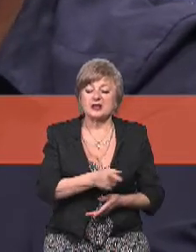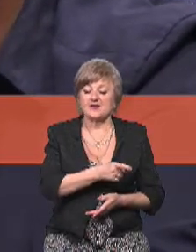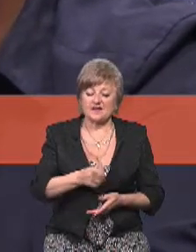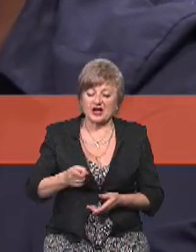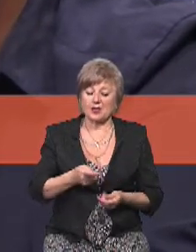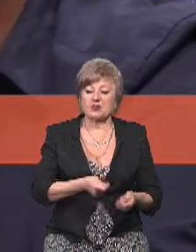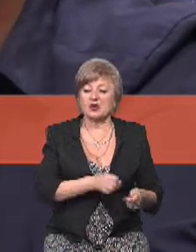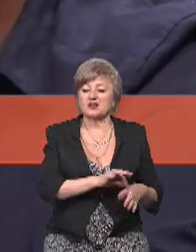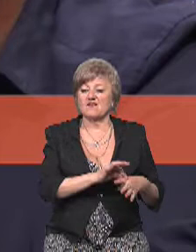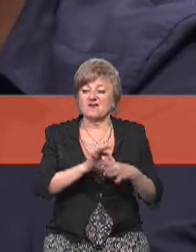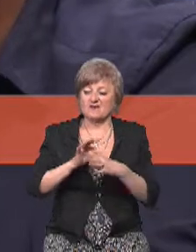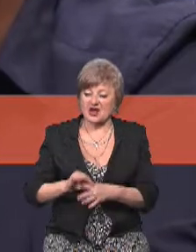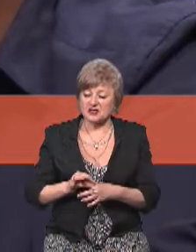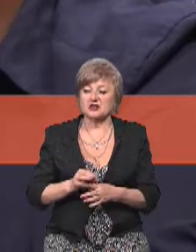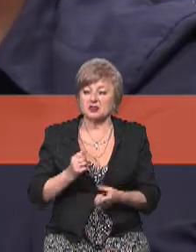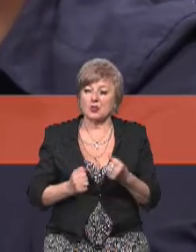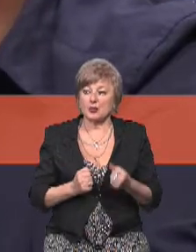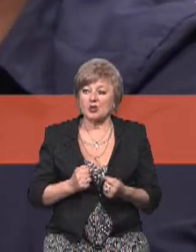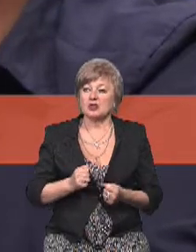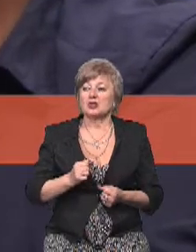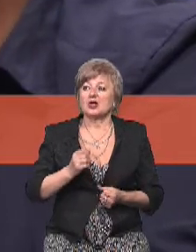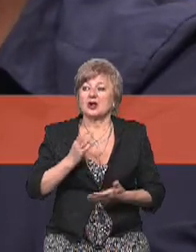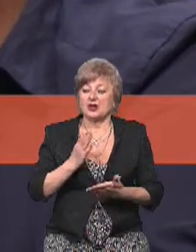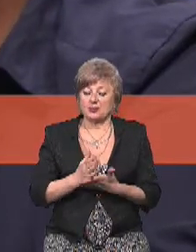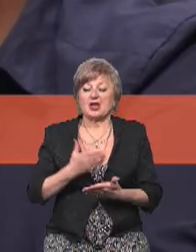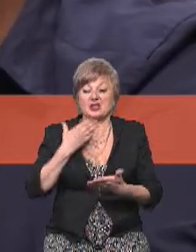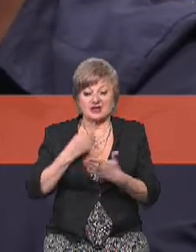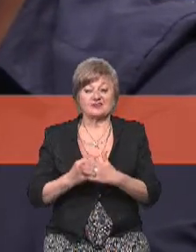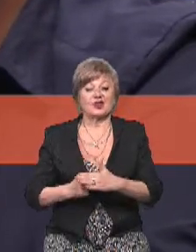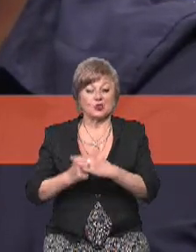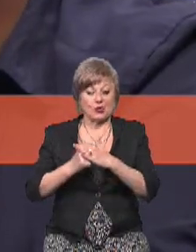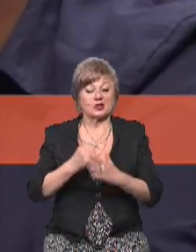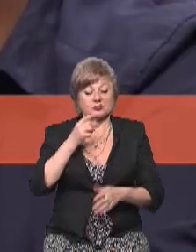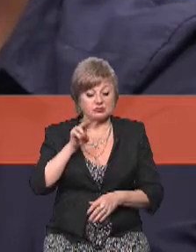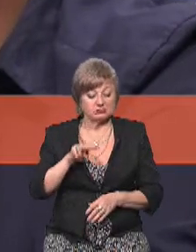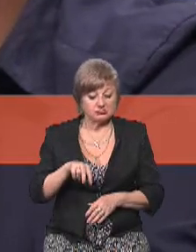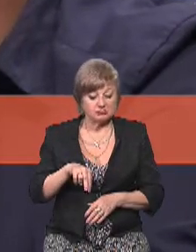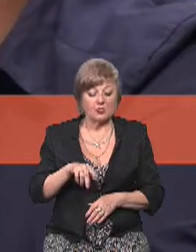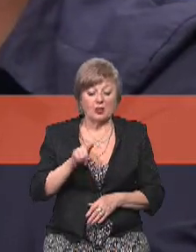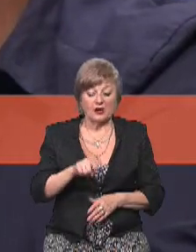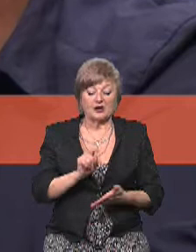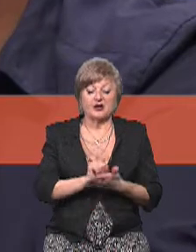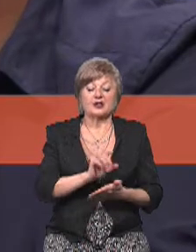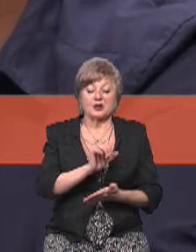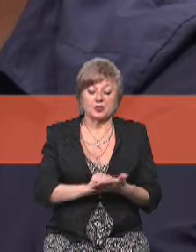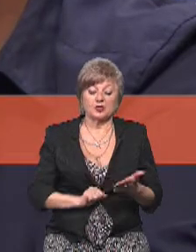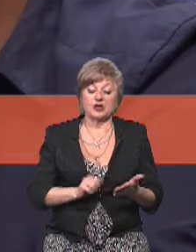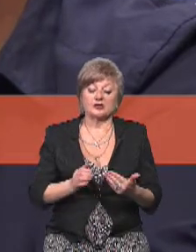ввезення, тобто термін розмитнення, вибачаюсь, ви, маючи свою базу, фактично вже будете накладати санкції на